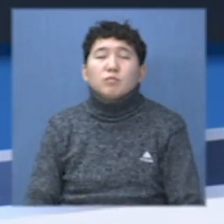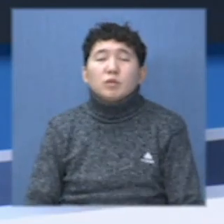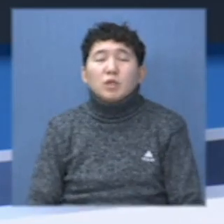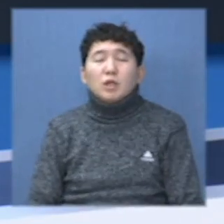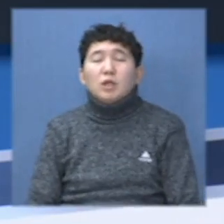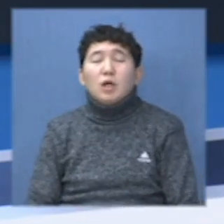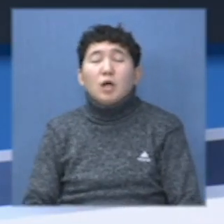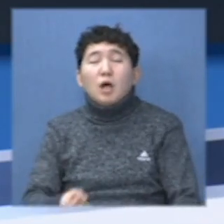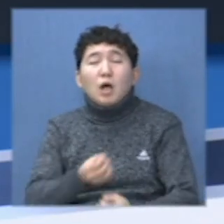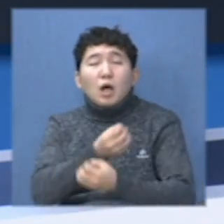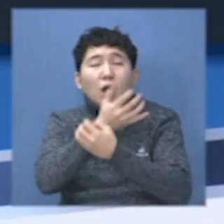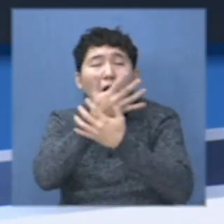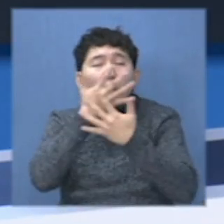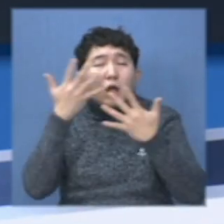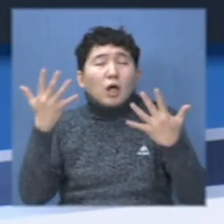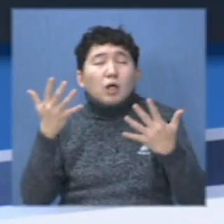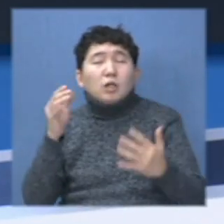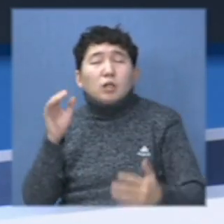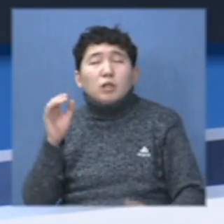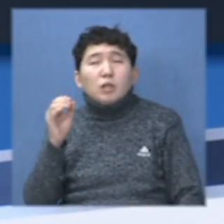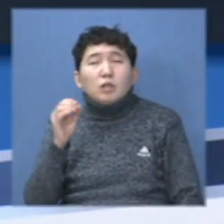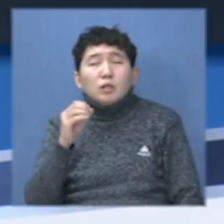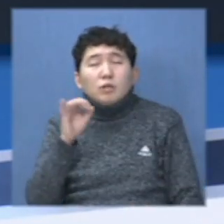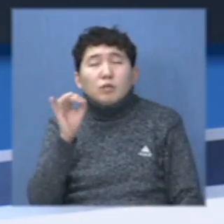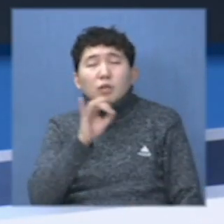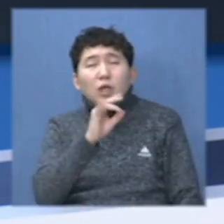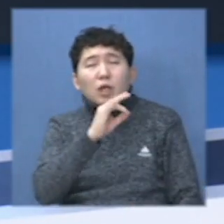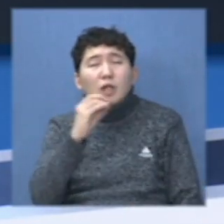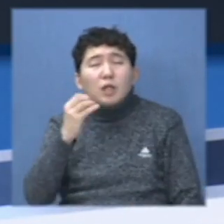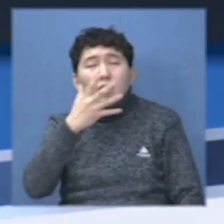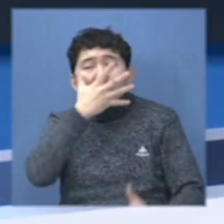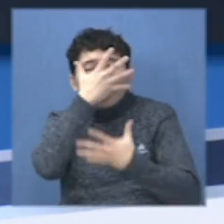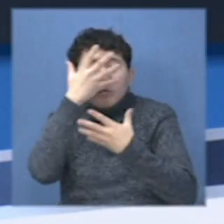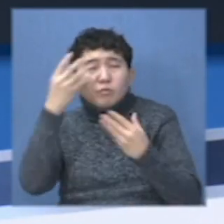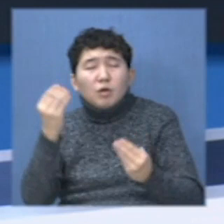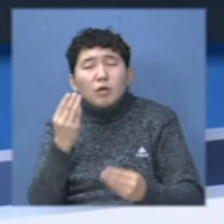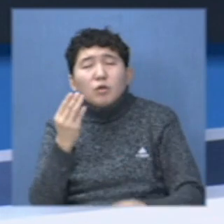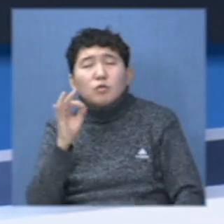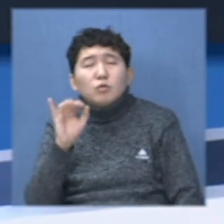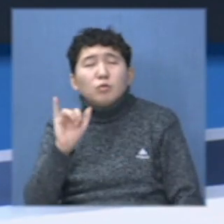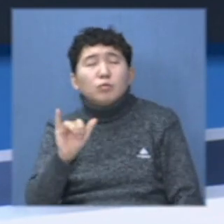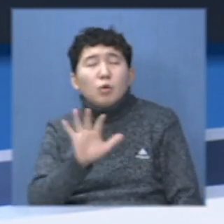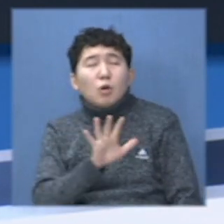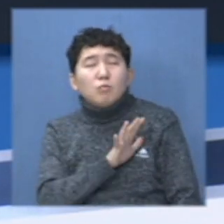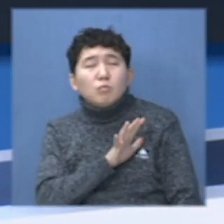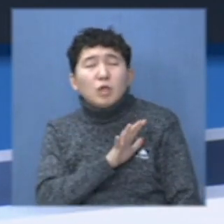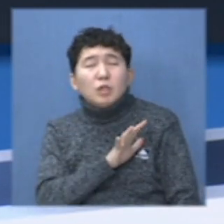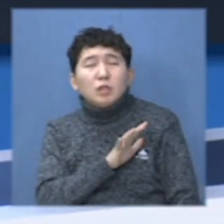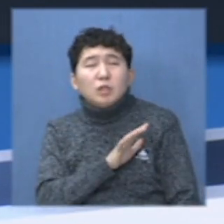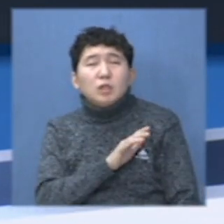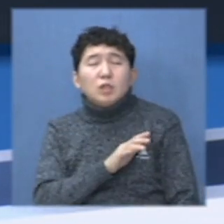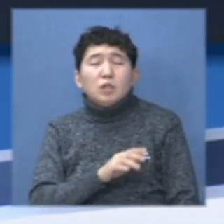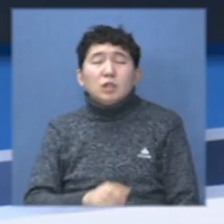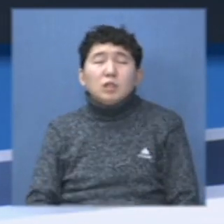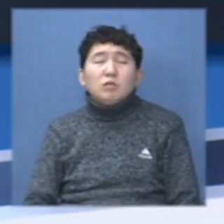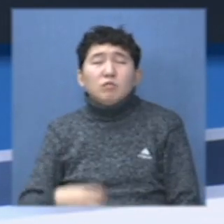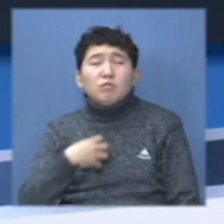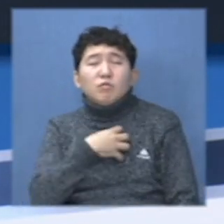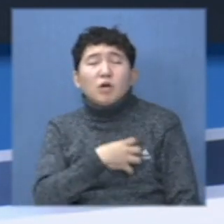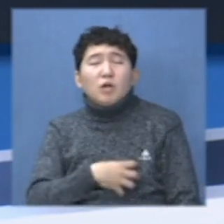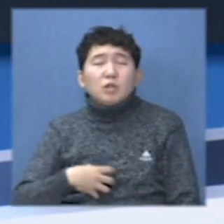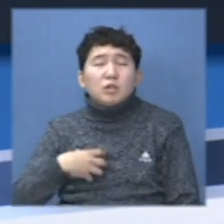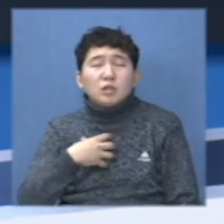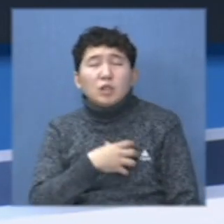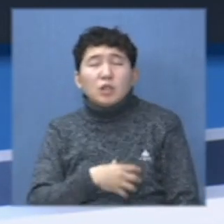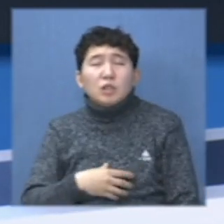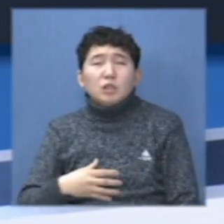Ярким и незабываемым шоу запомнился праздничный день жителям района Алтай, приглашенным на торжественное мероприятие в честь важнейшей даты в